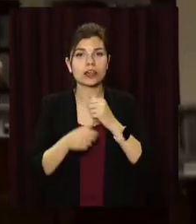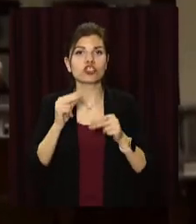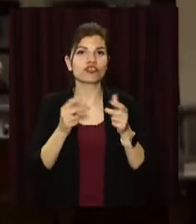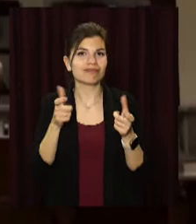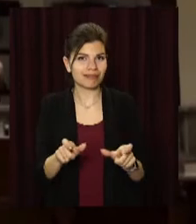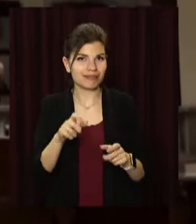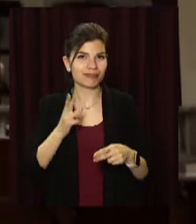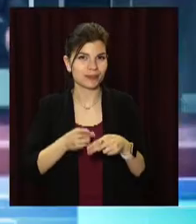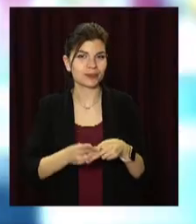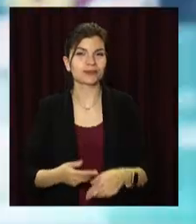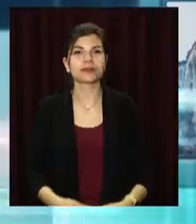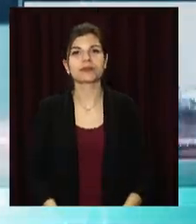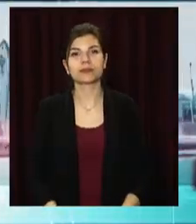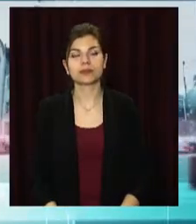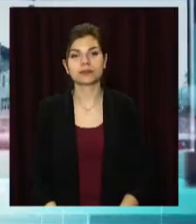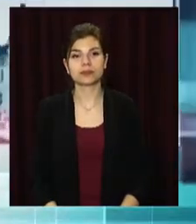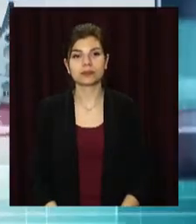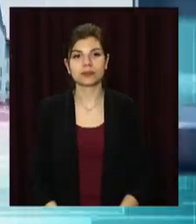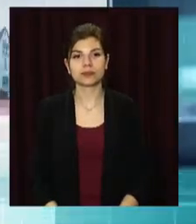травня.